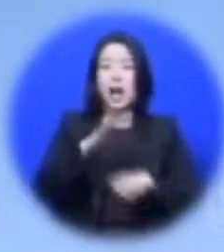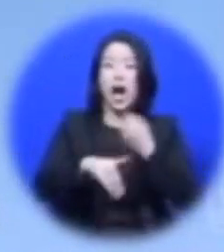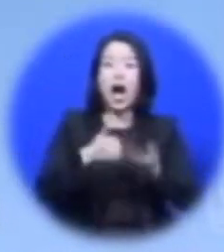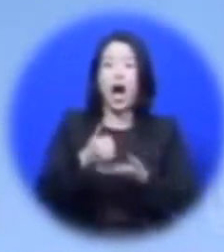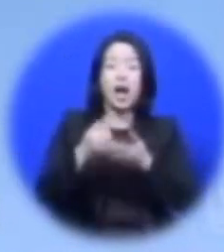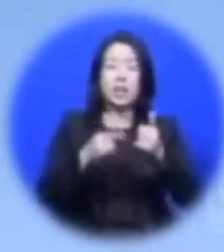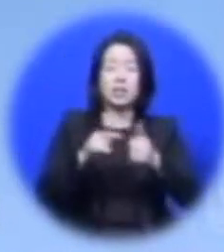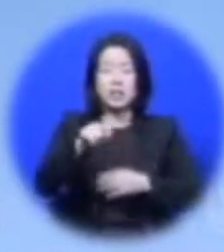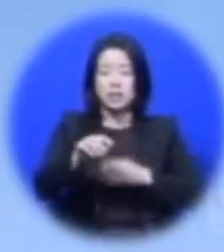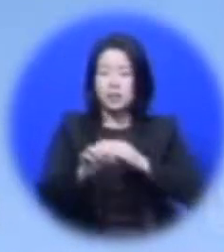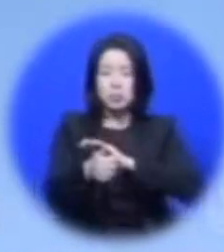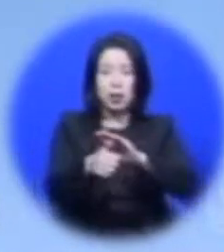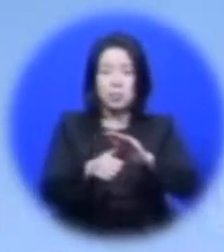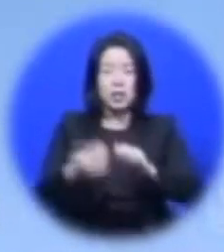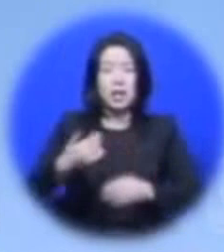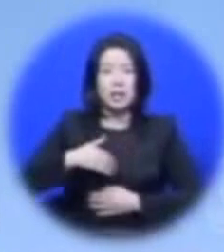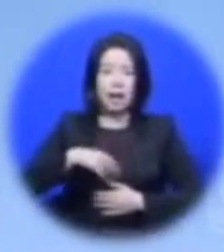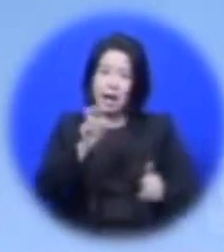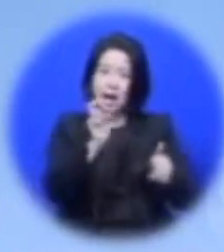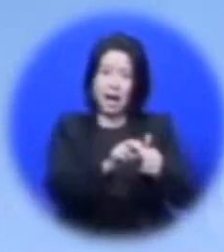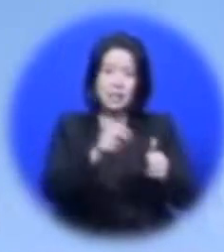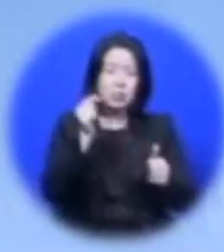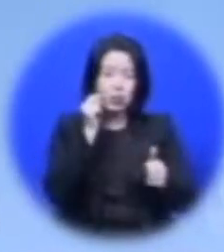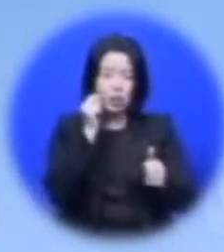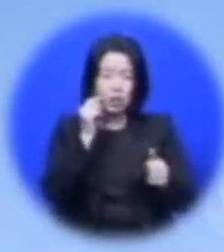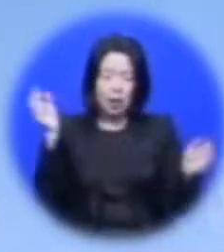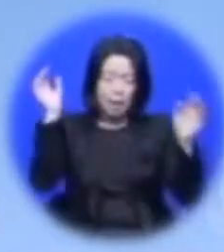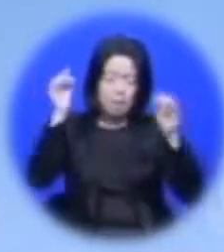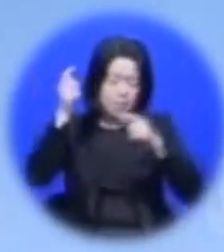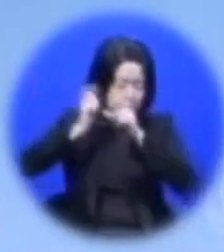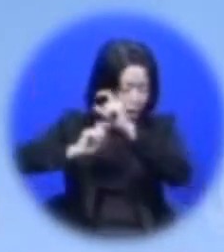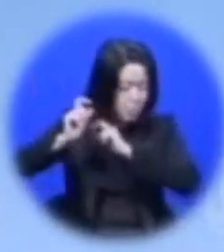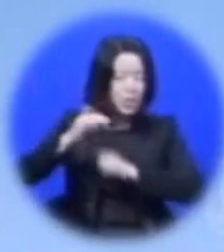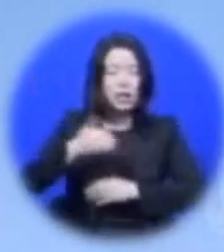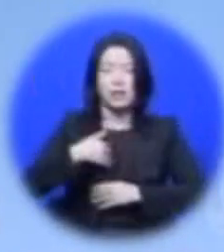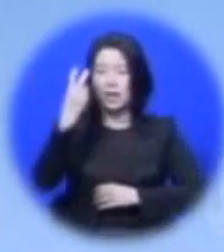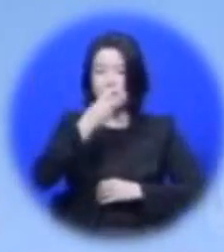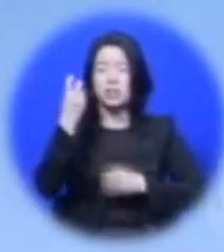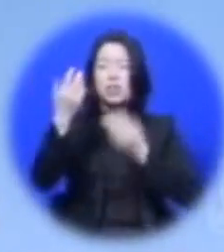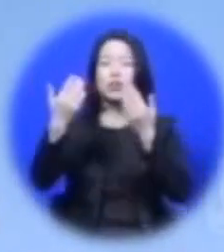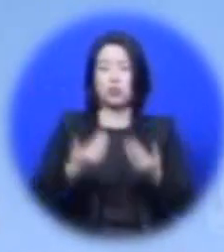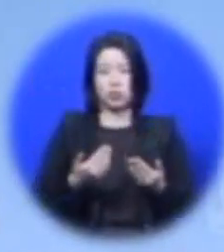하나님께서는 그 뱀이 나를 물지 못하도록 밤새도록 나를 지켜주셨다.